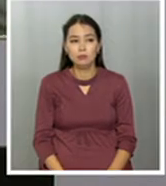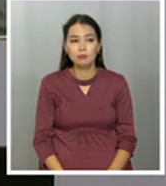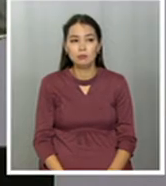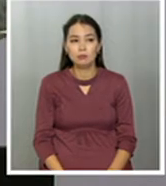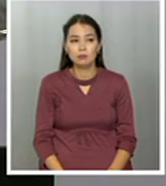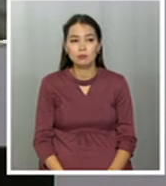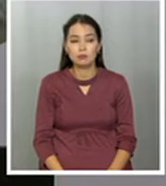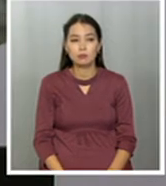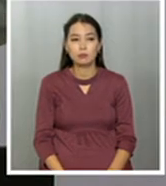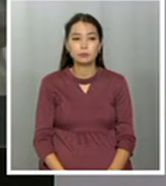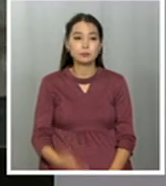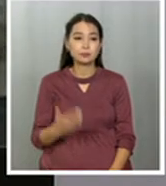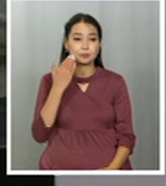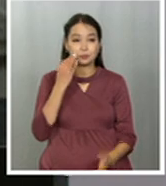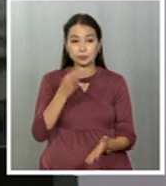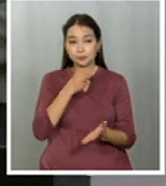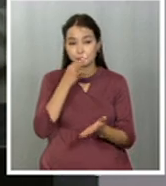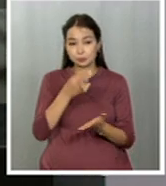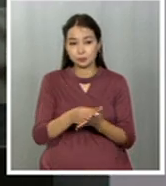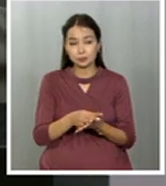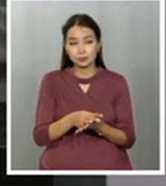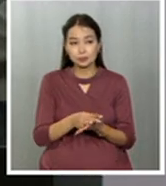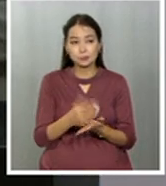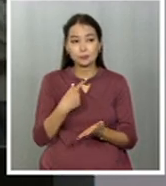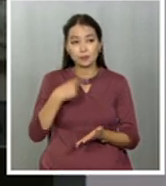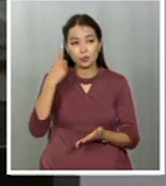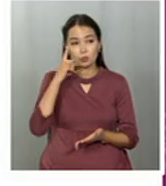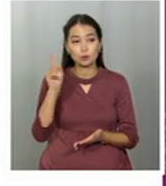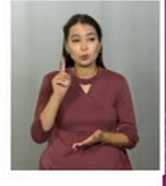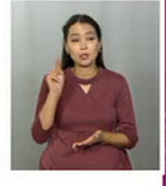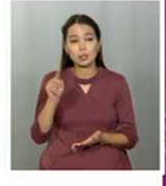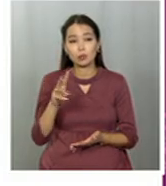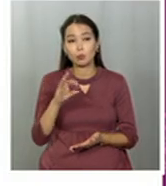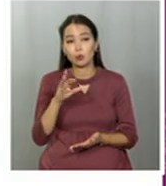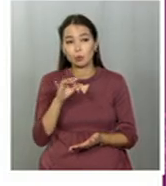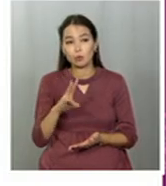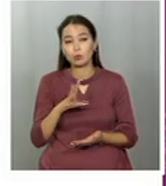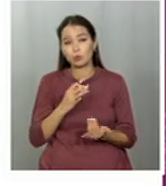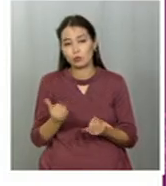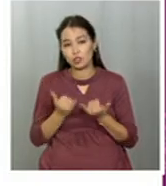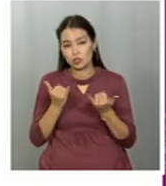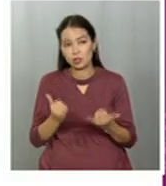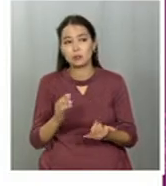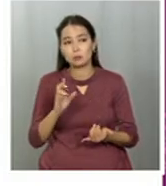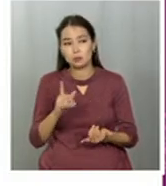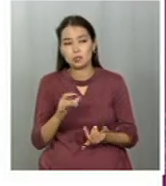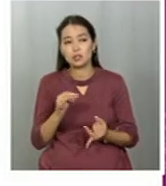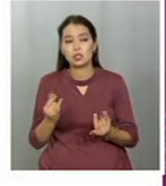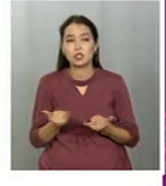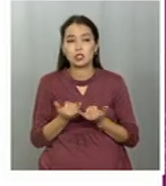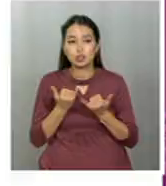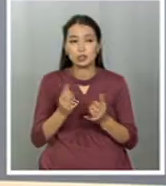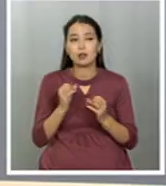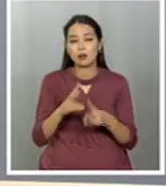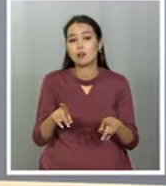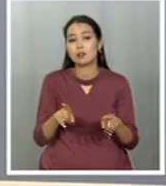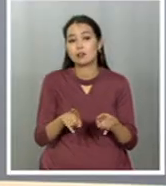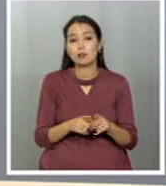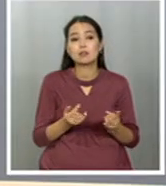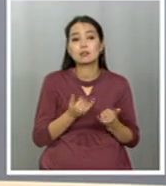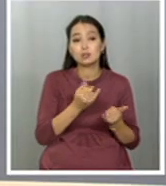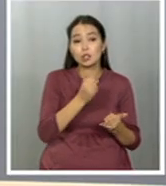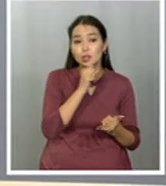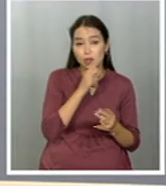Ваши прогнозы могут быть такими. Я думаю, что тогда Мамуна уважали бы и чтили, как полагается чтить аксакала.